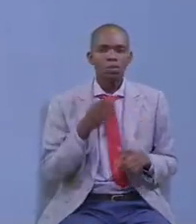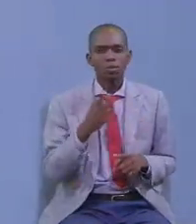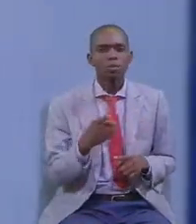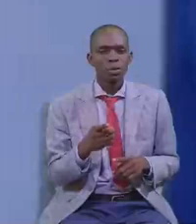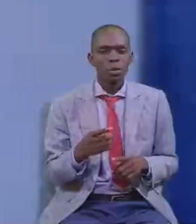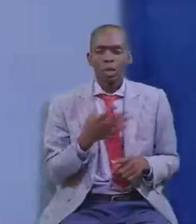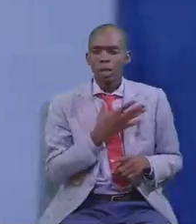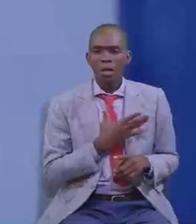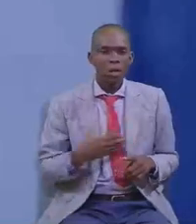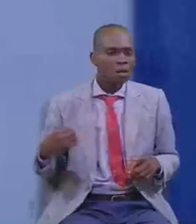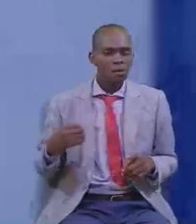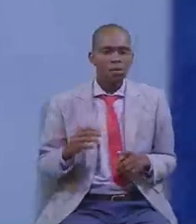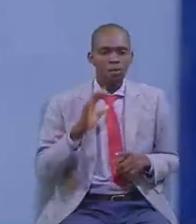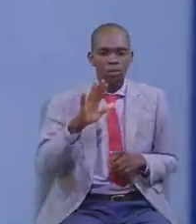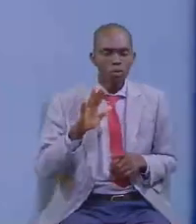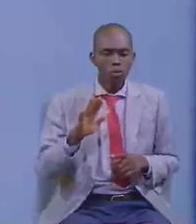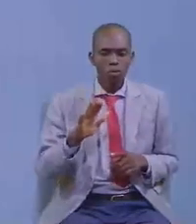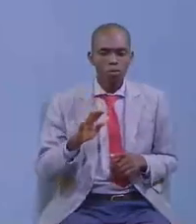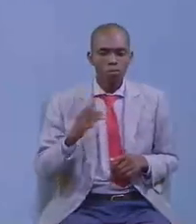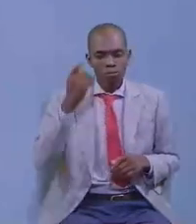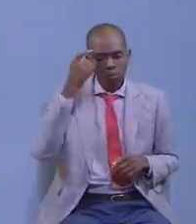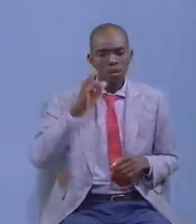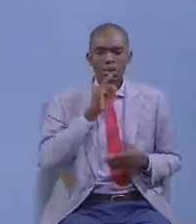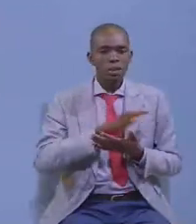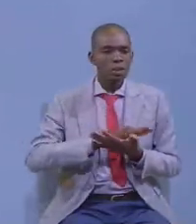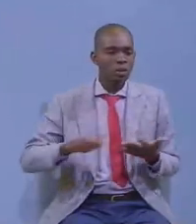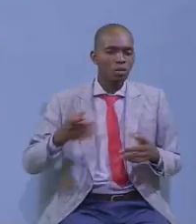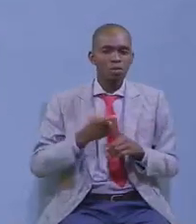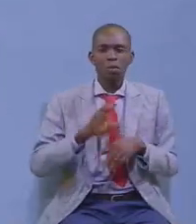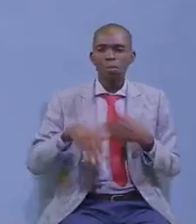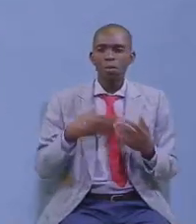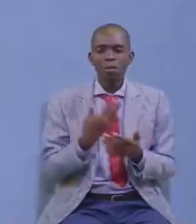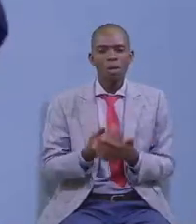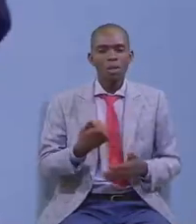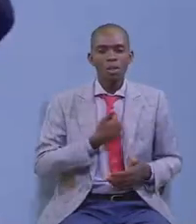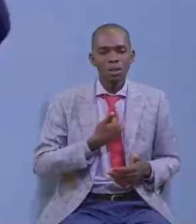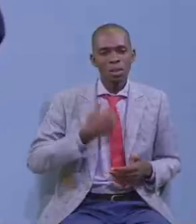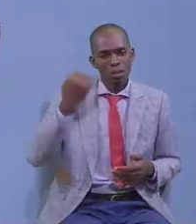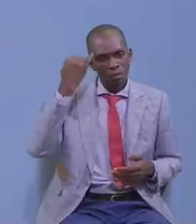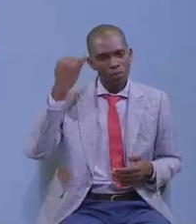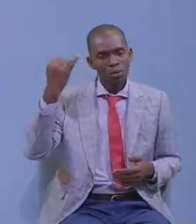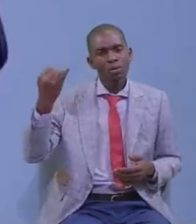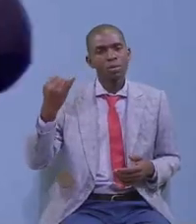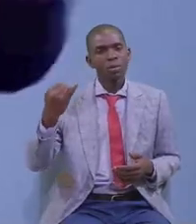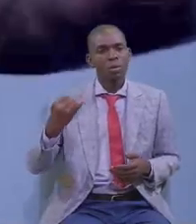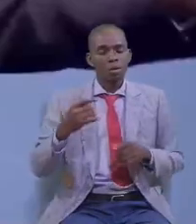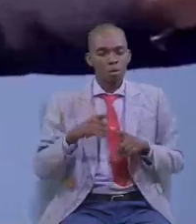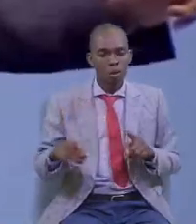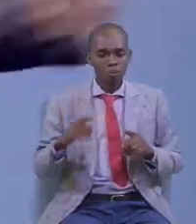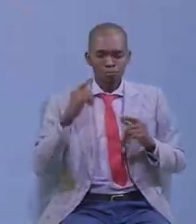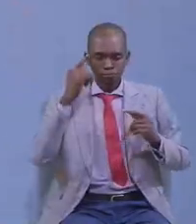Et l'environnement est balayé de toute idéologie. La méditation des